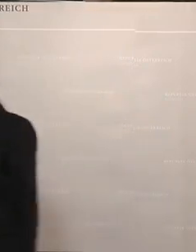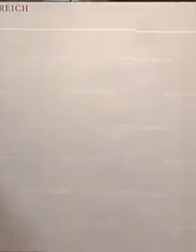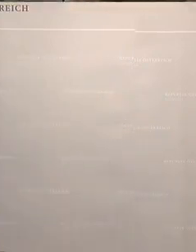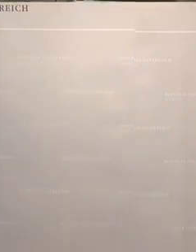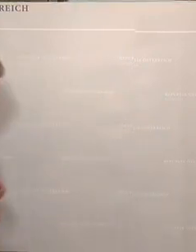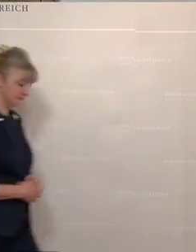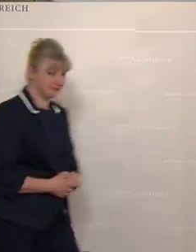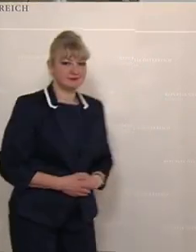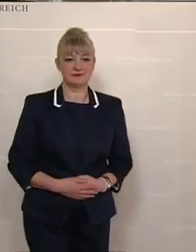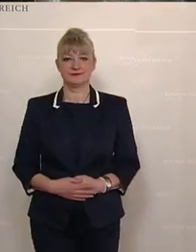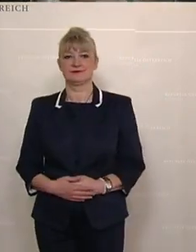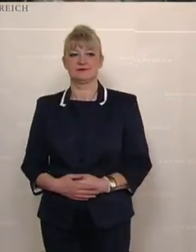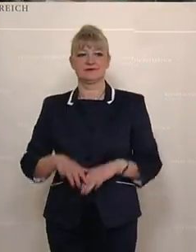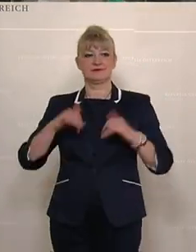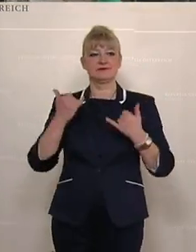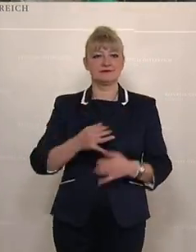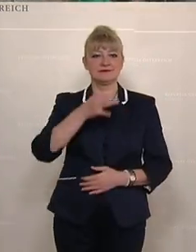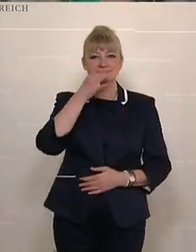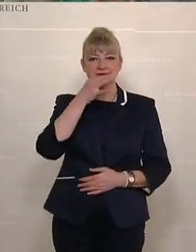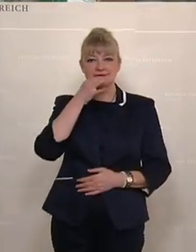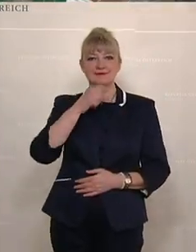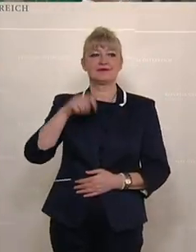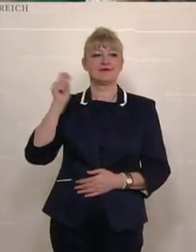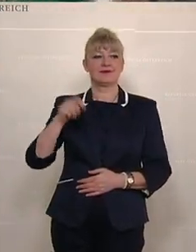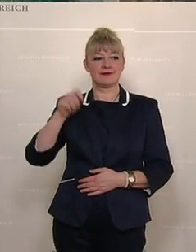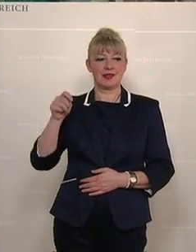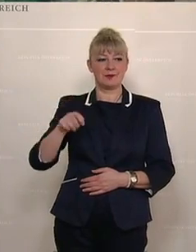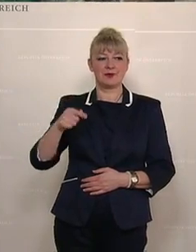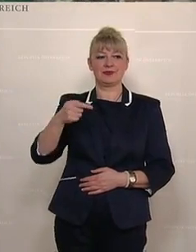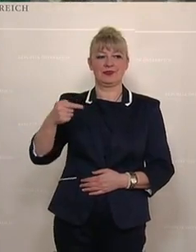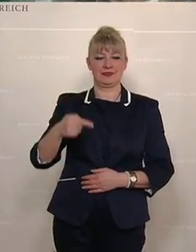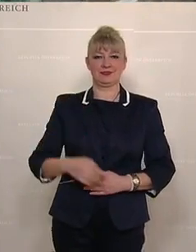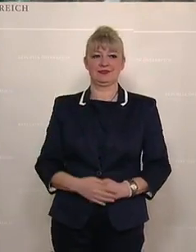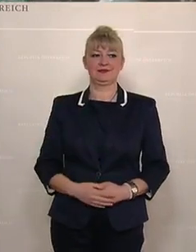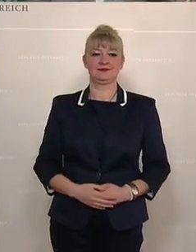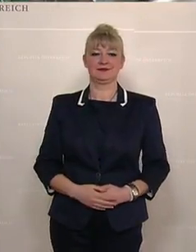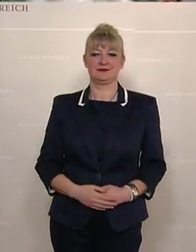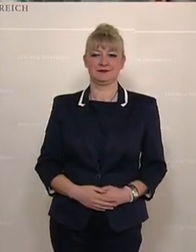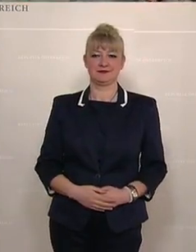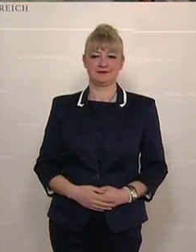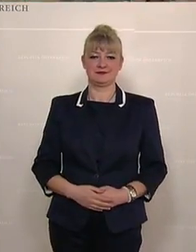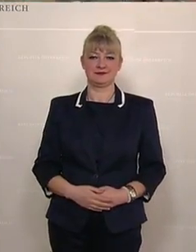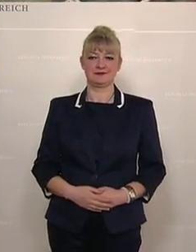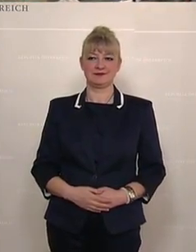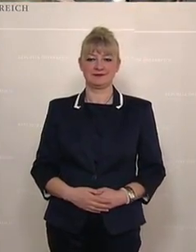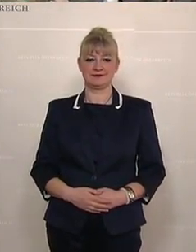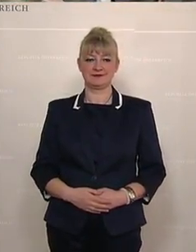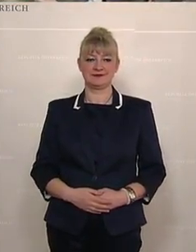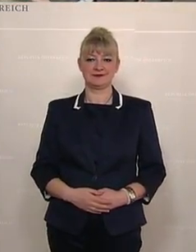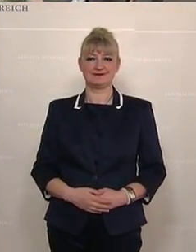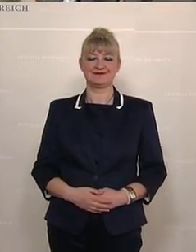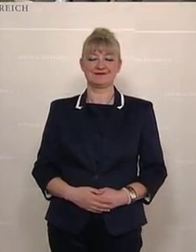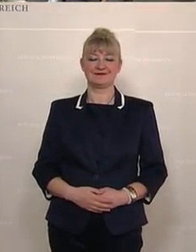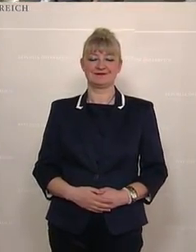Nächste Rednerin ist die Linzer Anwältin Susanne Fürst, Vize-Club-Chefin der Freiheitlichen und zuständig für